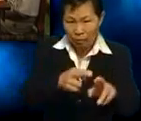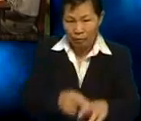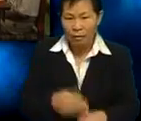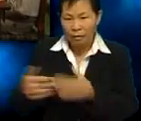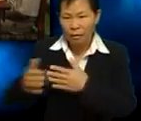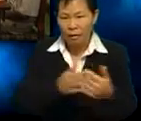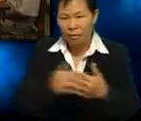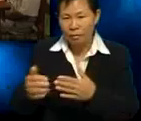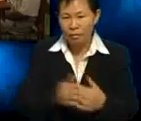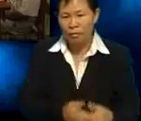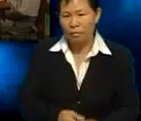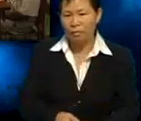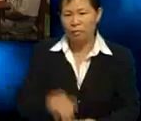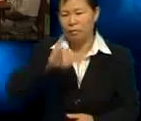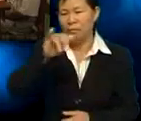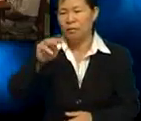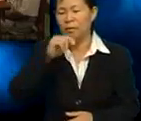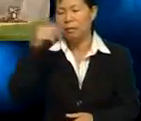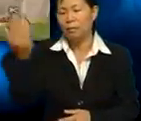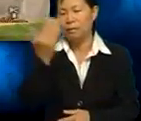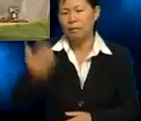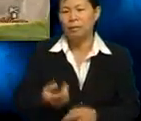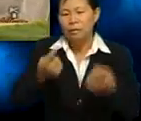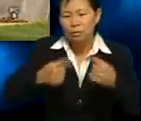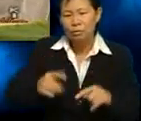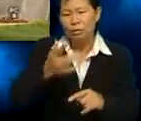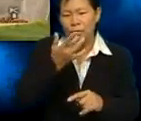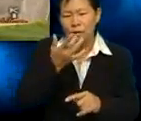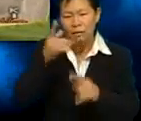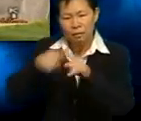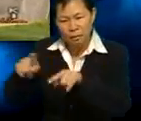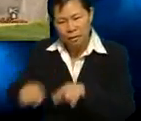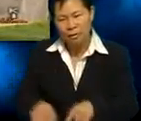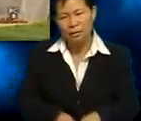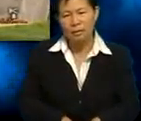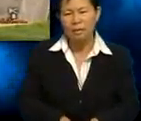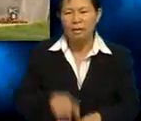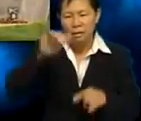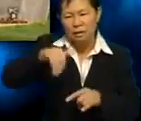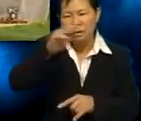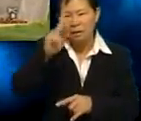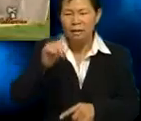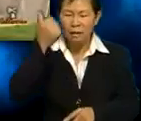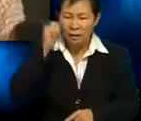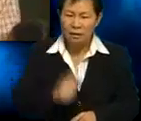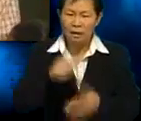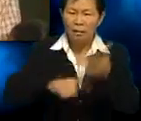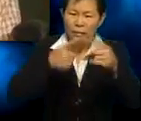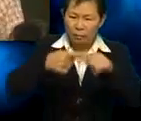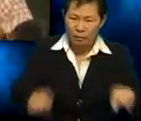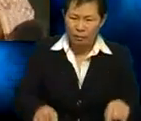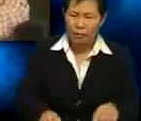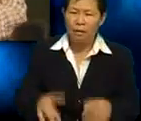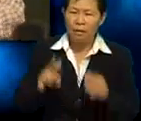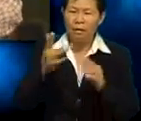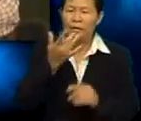Tak apa. Itu yang James tak biasa lagi. Cuma James rasa-rasanya berbeza sikit. Juga, Auntie. Apa bezanya? Rasanya